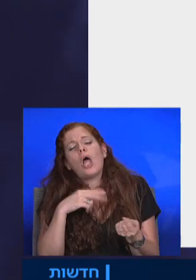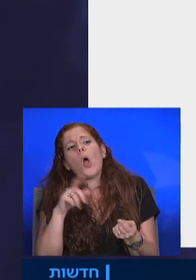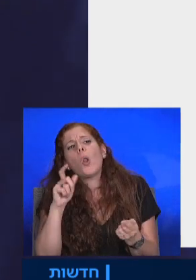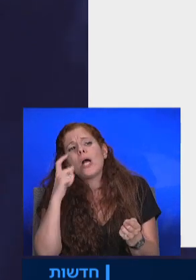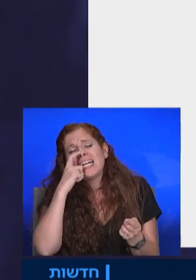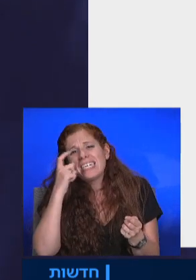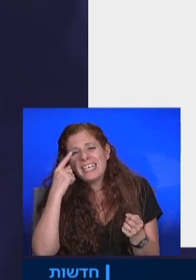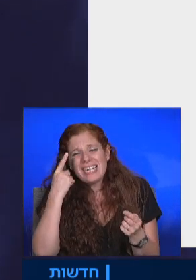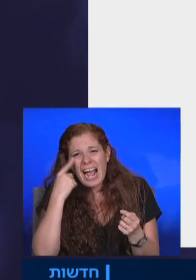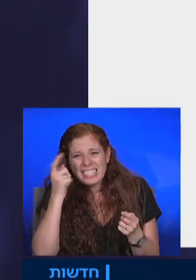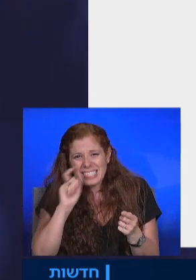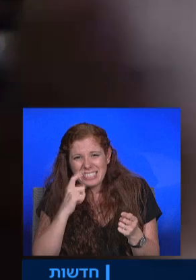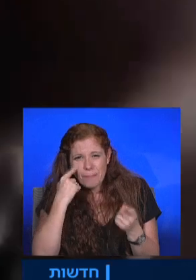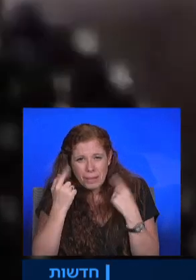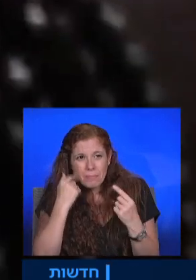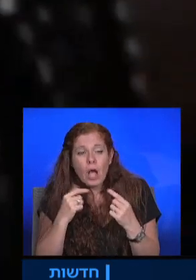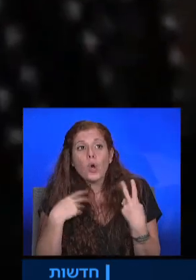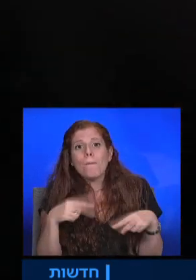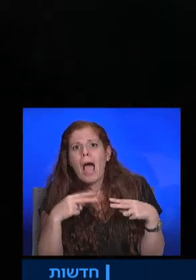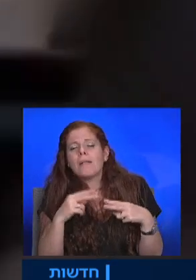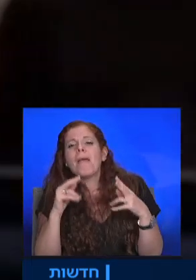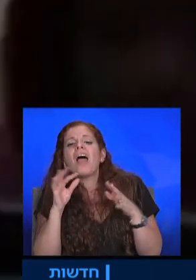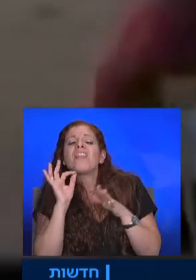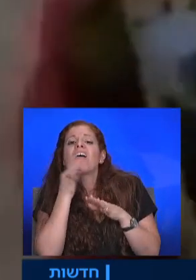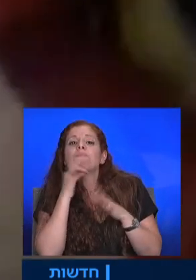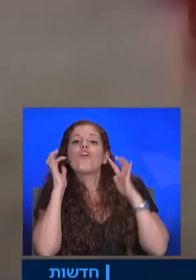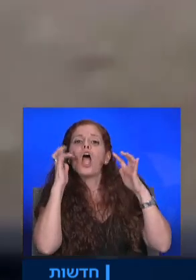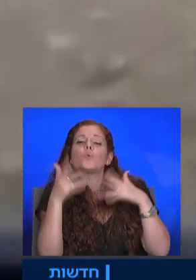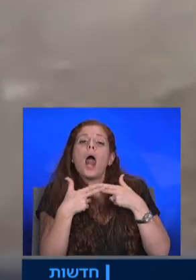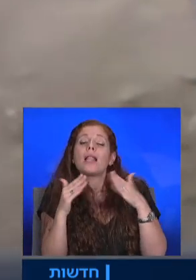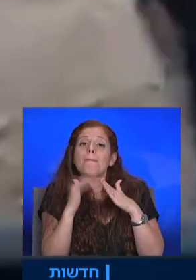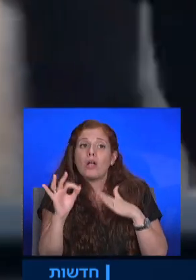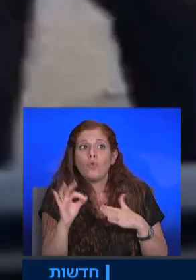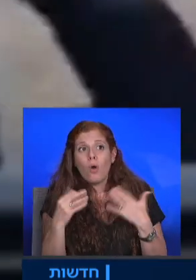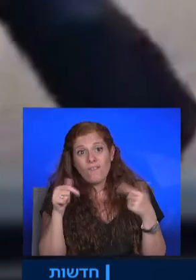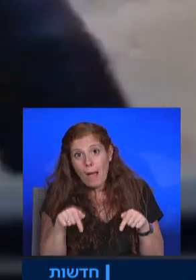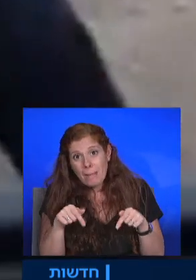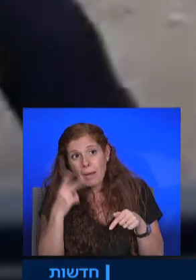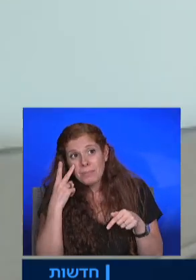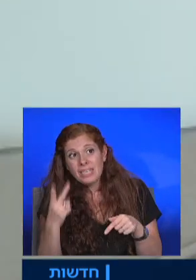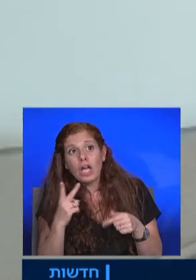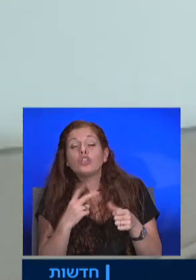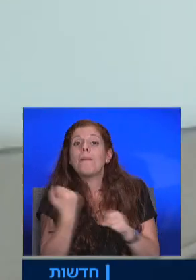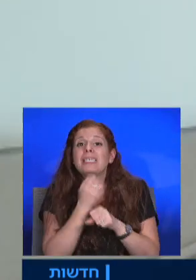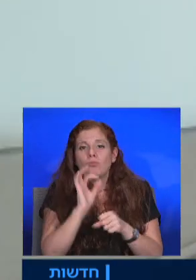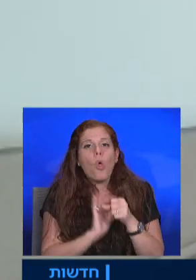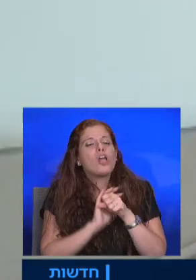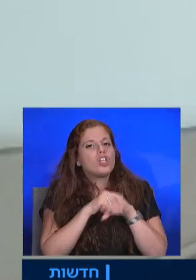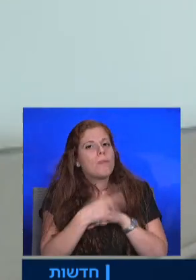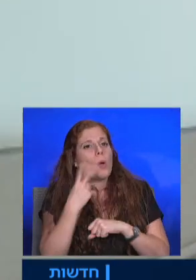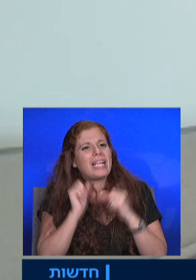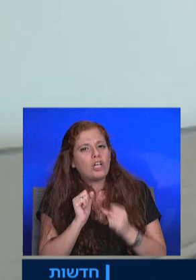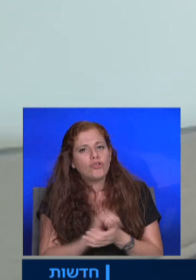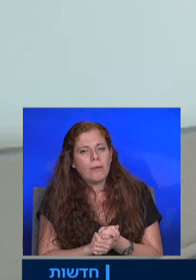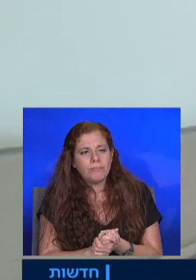מהנערים שירעישו בפתח ביתו. והפעם נראה שיהיו למעשיו השלכות קשות יותר. אני רוצה שוב לבקש